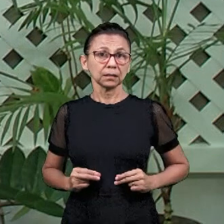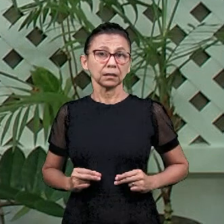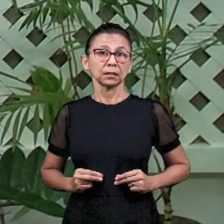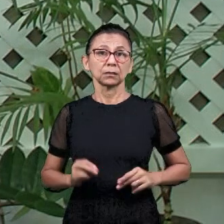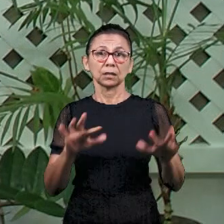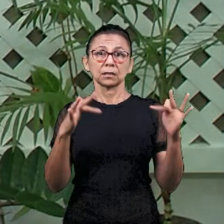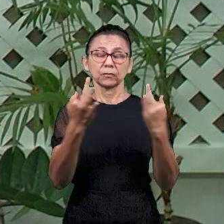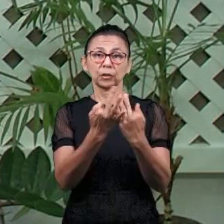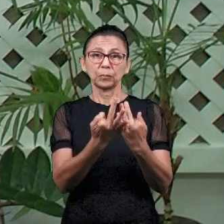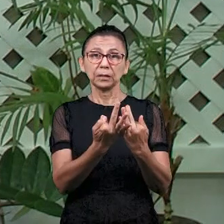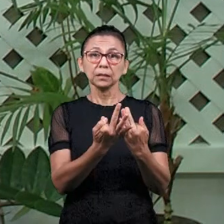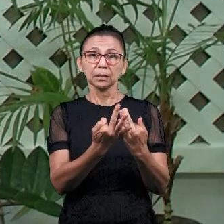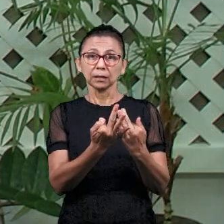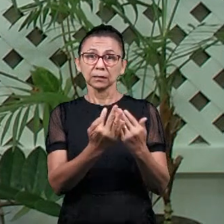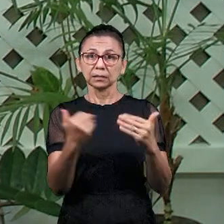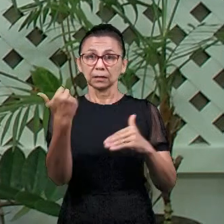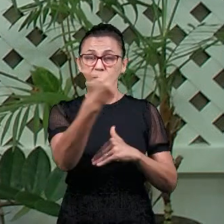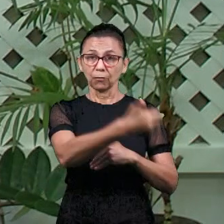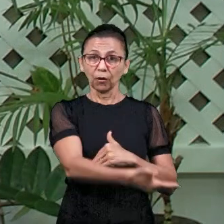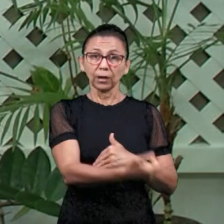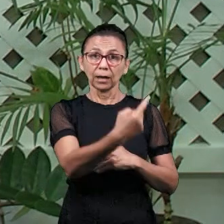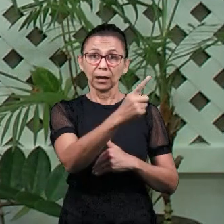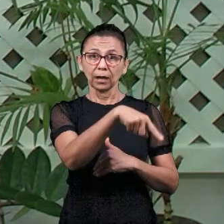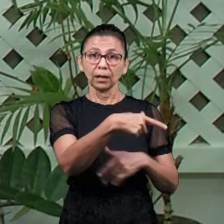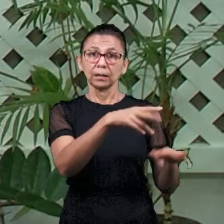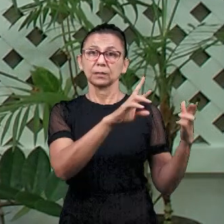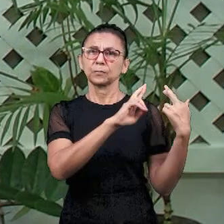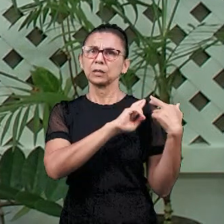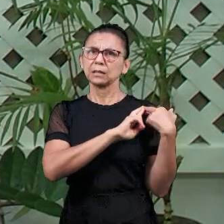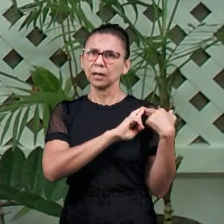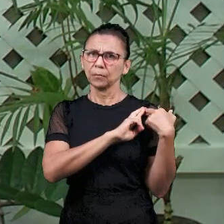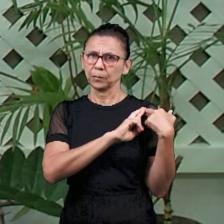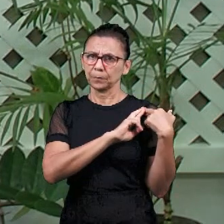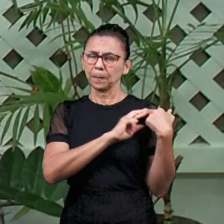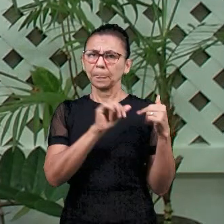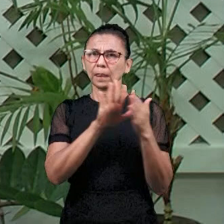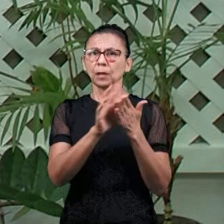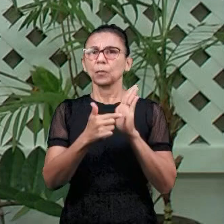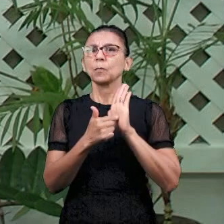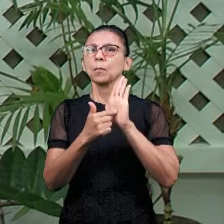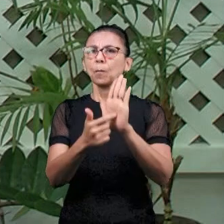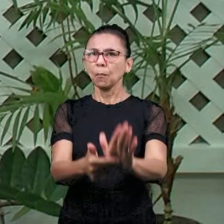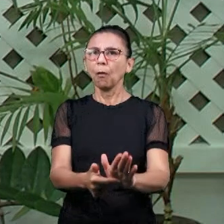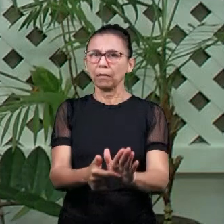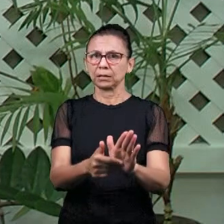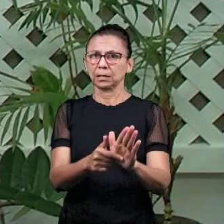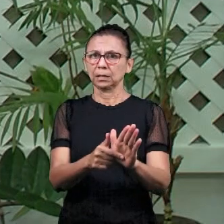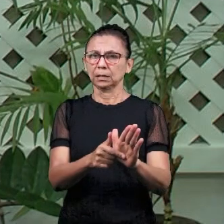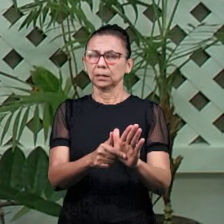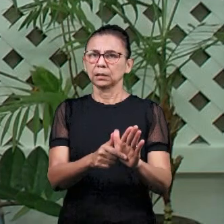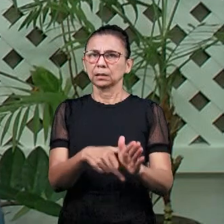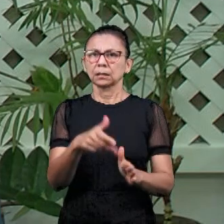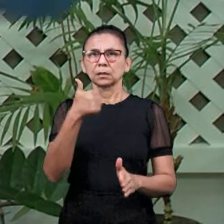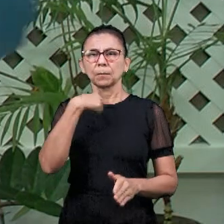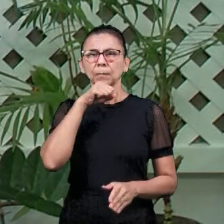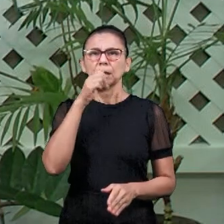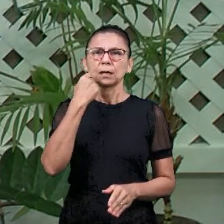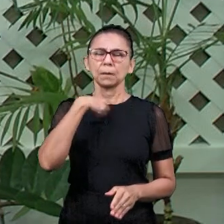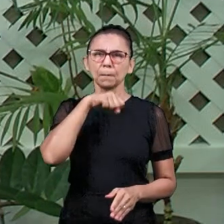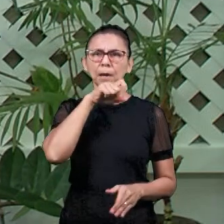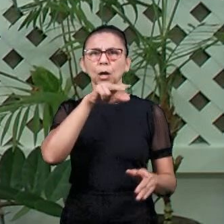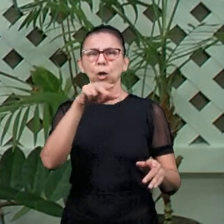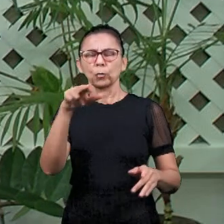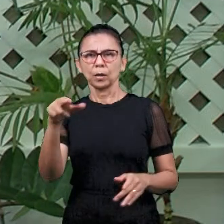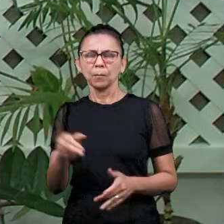avez accepté. Celui qui ne laisse pas père, mère, pour amour de moi, n'est pas digne de moi. Et je veux dire une chose. La